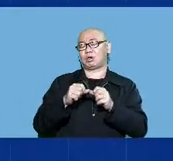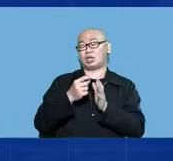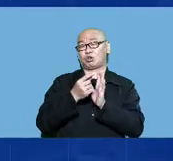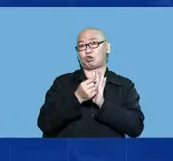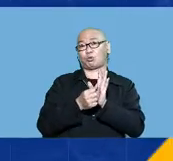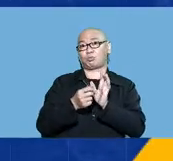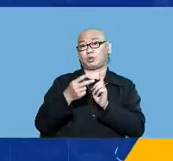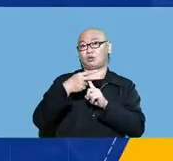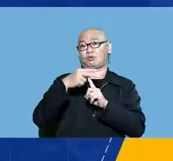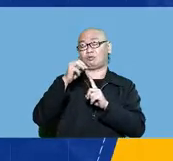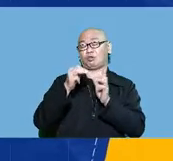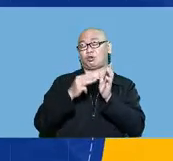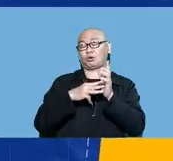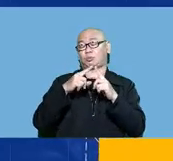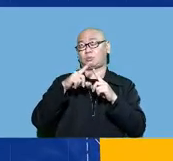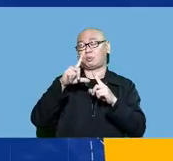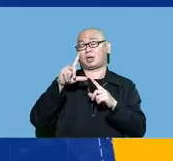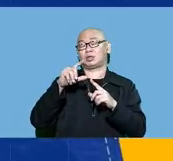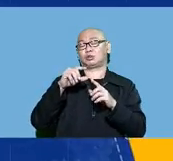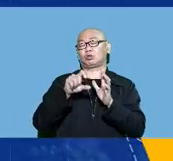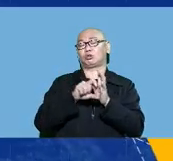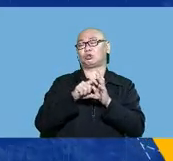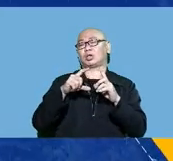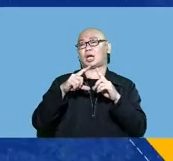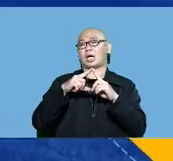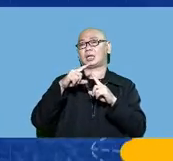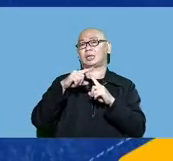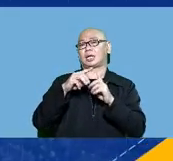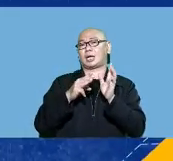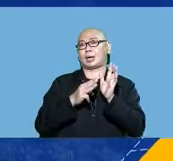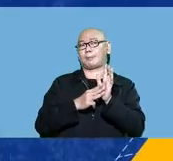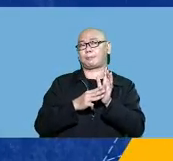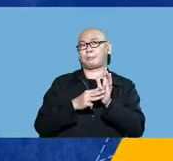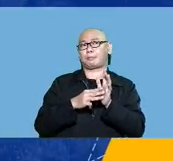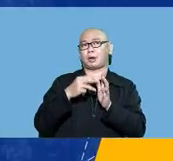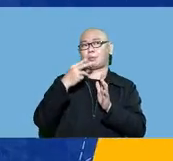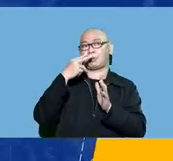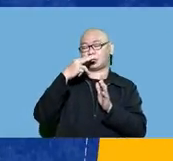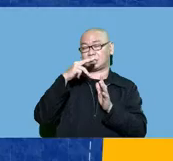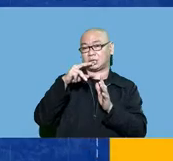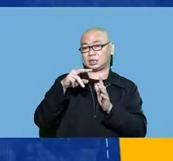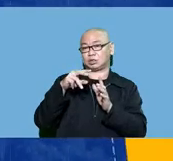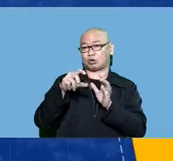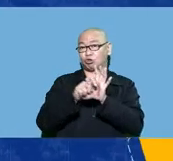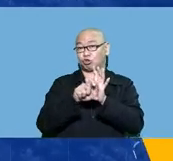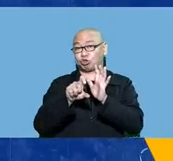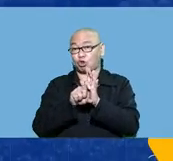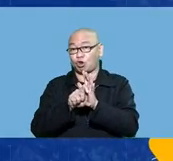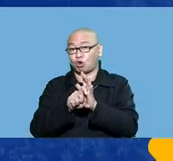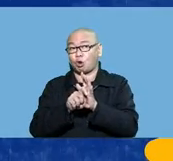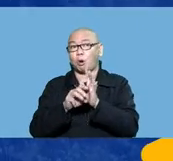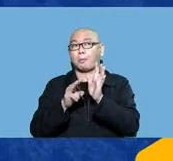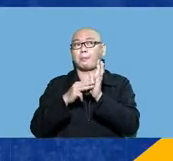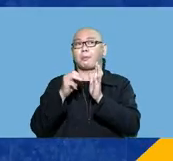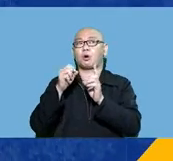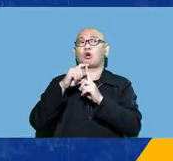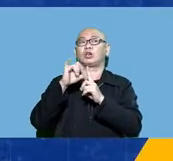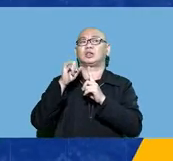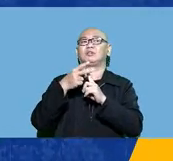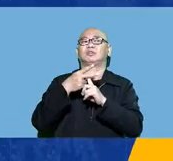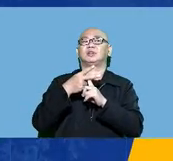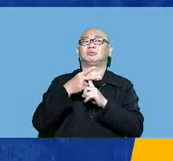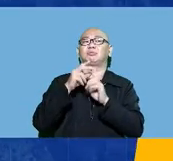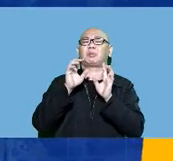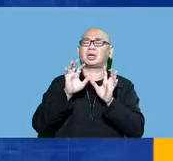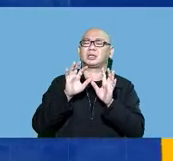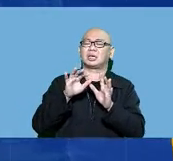formal, misalnya disebut dengan ATM, amati, tiru, modifikasi. Jadi jalan itu banyak juga